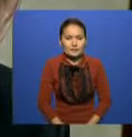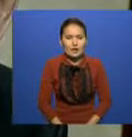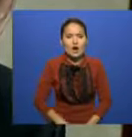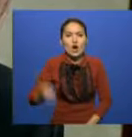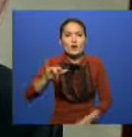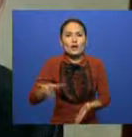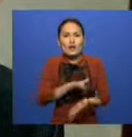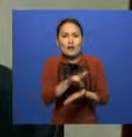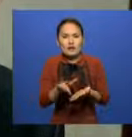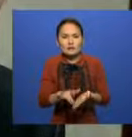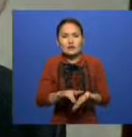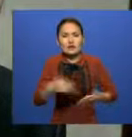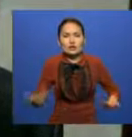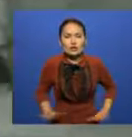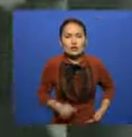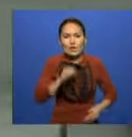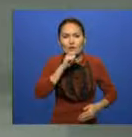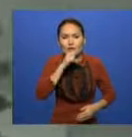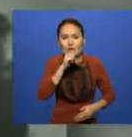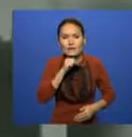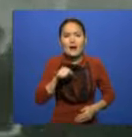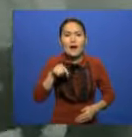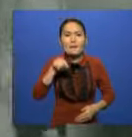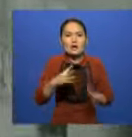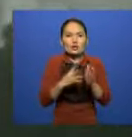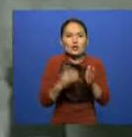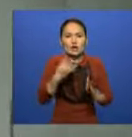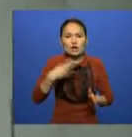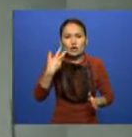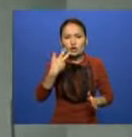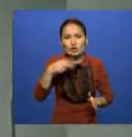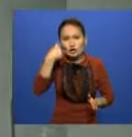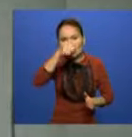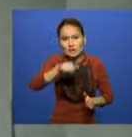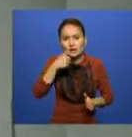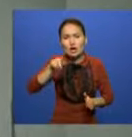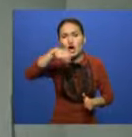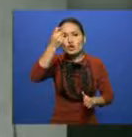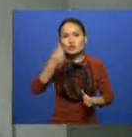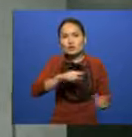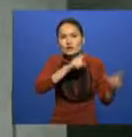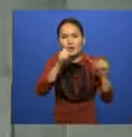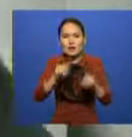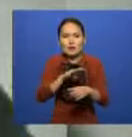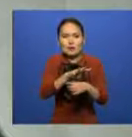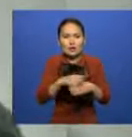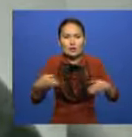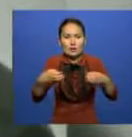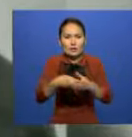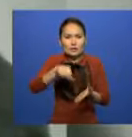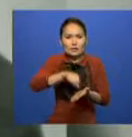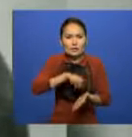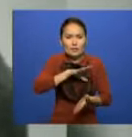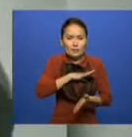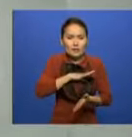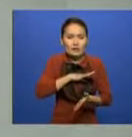Құралдық Меңжан Әбдірахманов майданға 1943 жылы Жымпиды ауданынан шақырылып, әуелі артиллерия полкінде қызмет етеді.